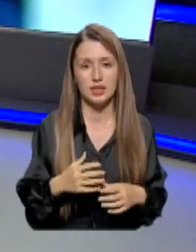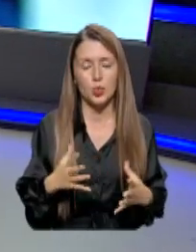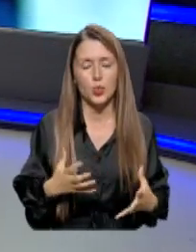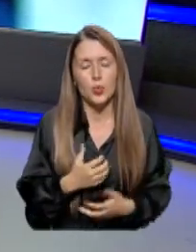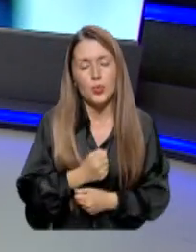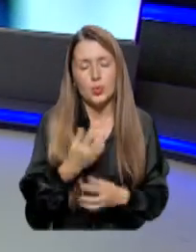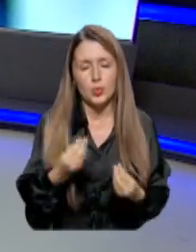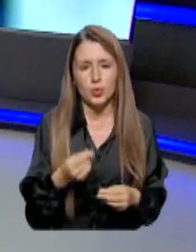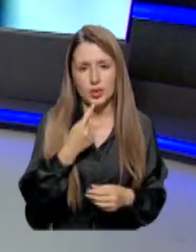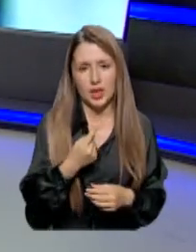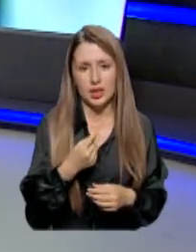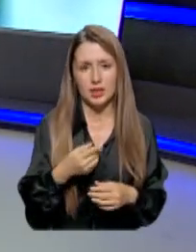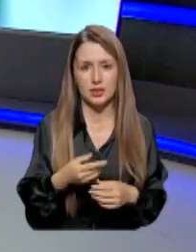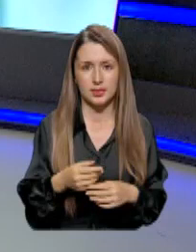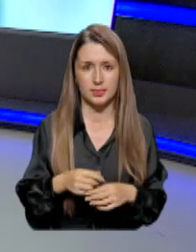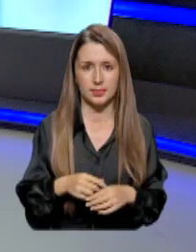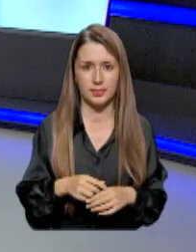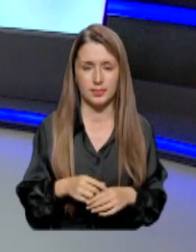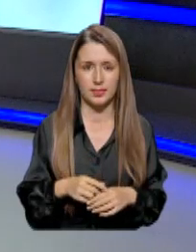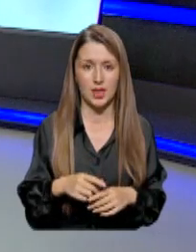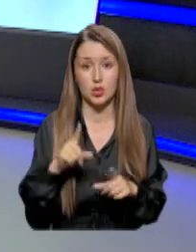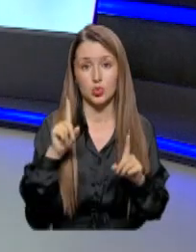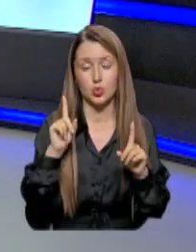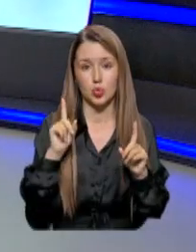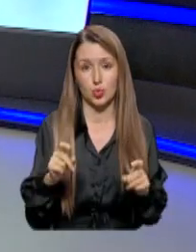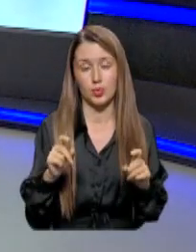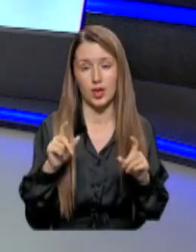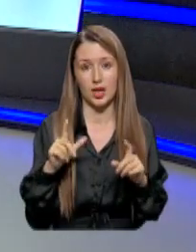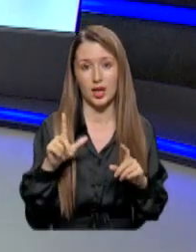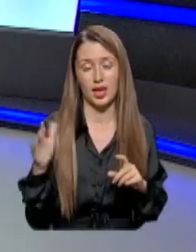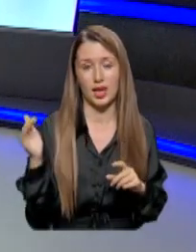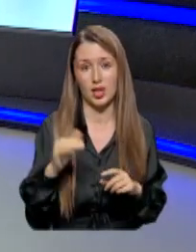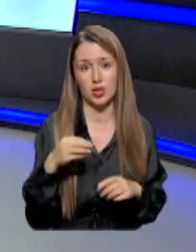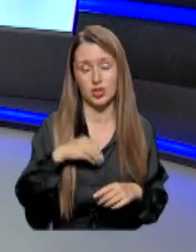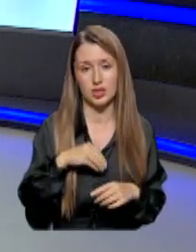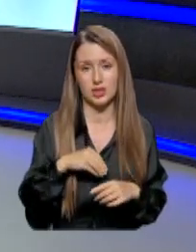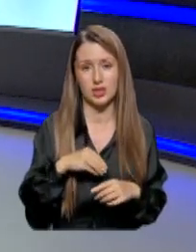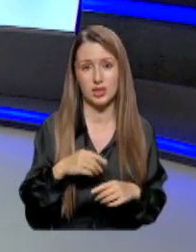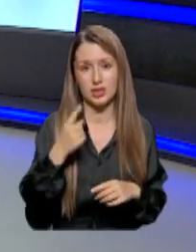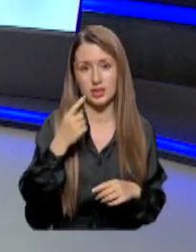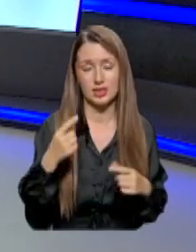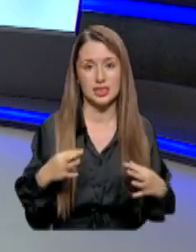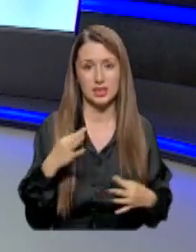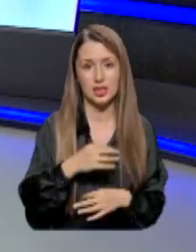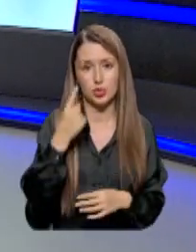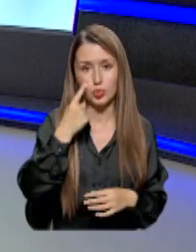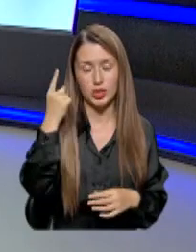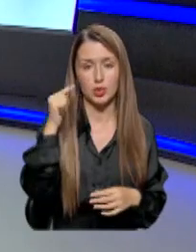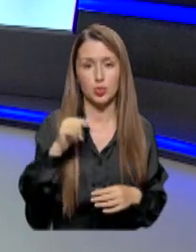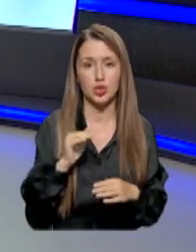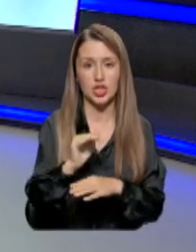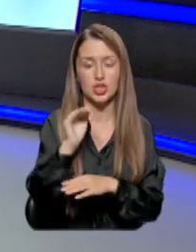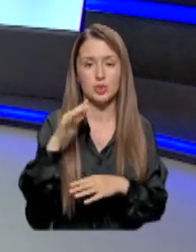duydum dedi. Sormak geliyor insanın içinden. Acaba Sayın Cumhurbaşkanı'nı şu